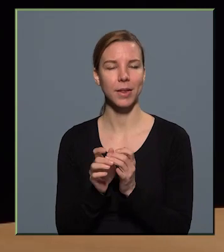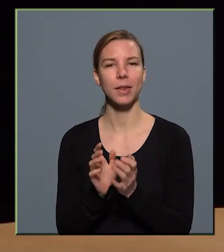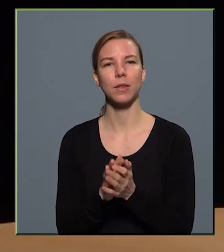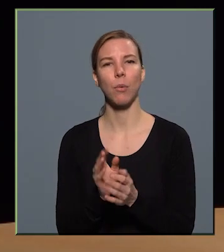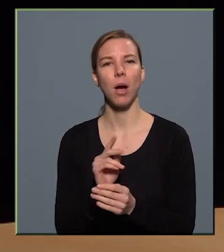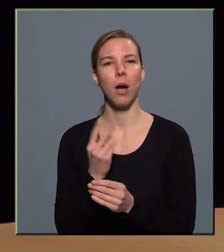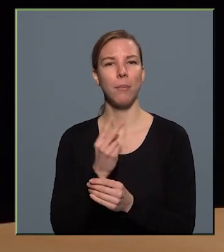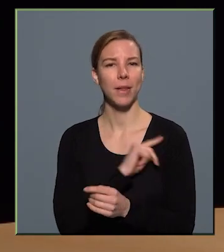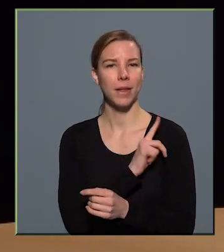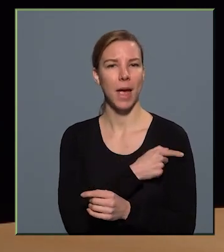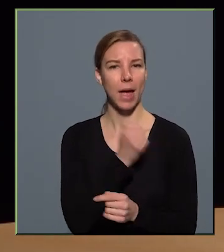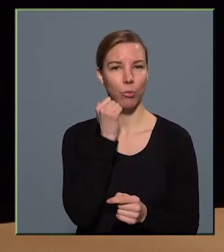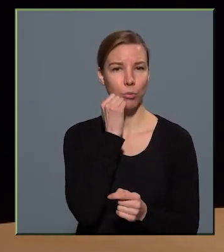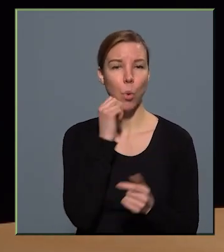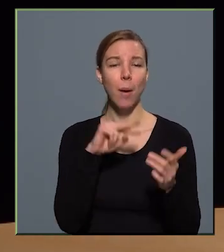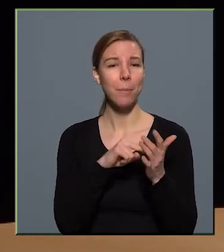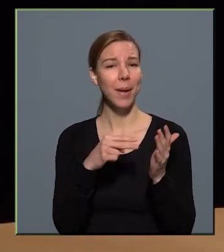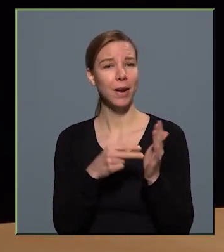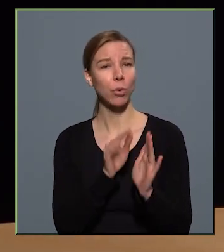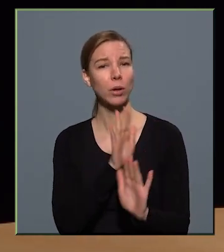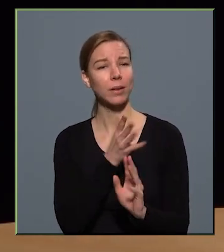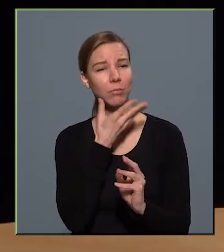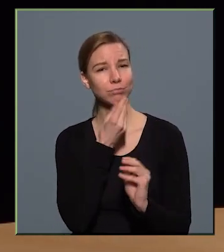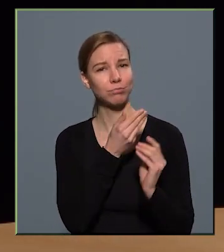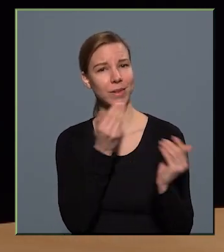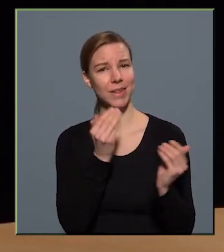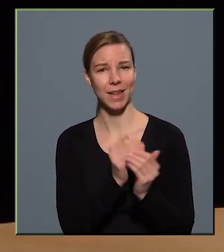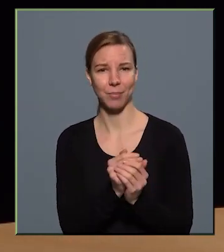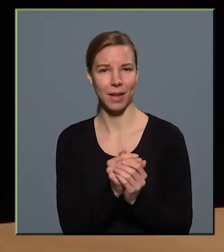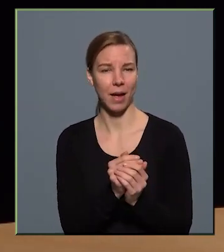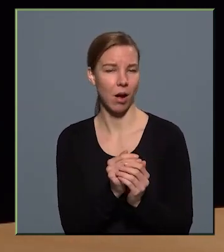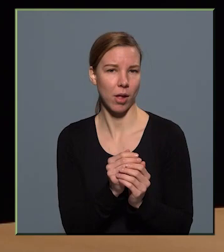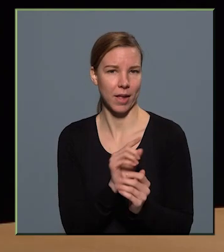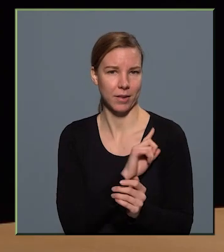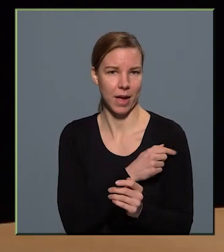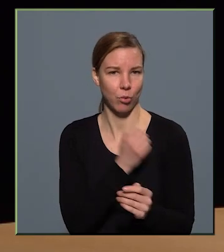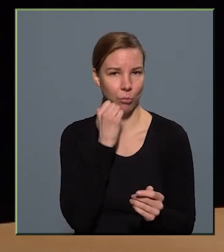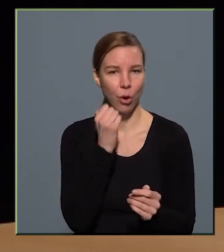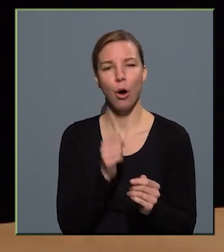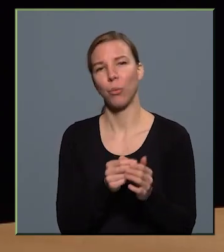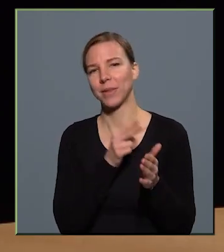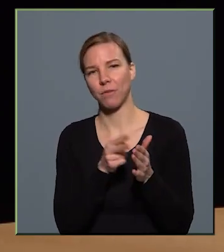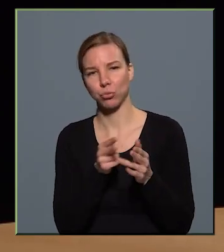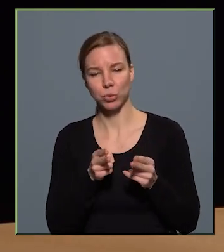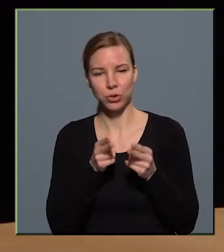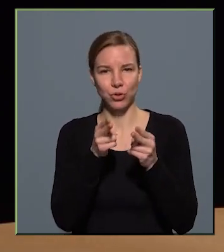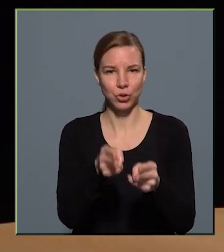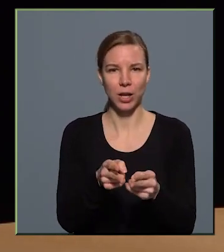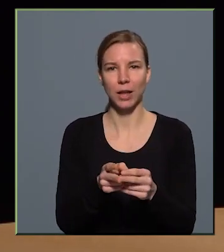egy erőmű, nagyon szép a mérnököknek, nagyon szépen meg lehet csinálni, de az egy erőmű. Ahogy egy vasút is, egy